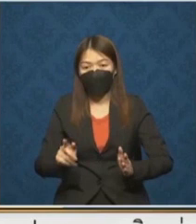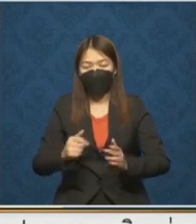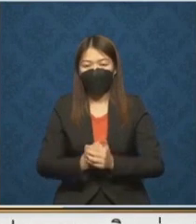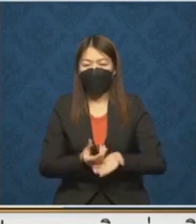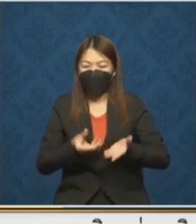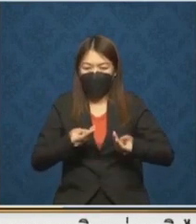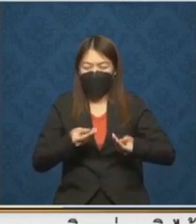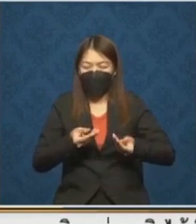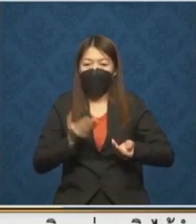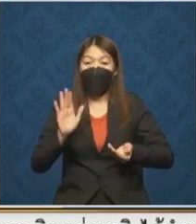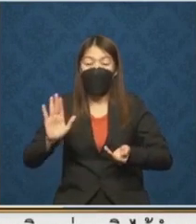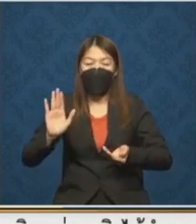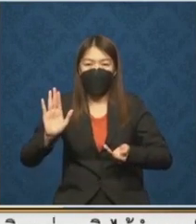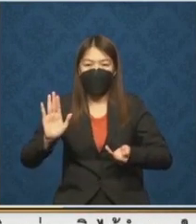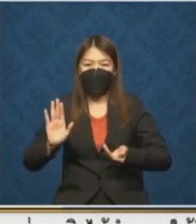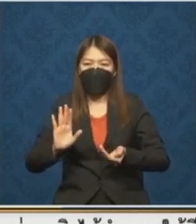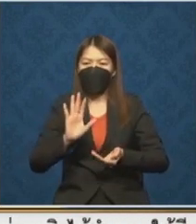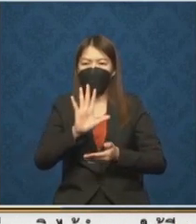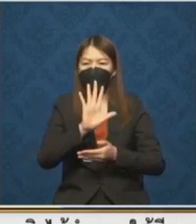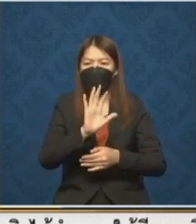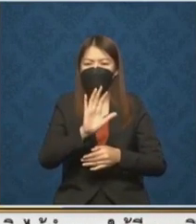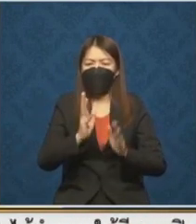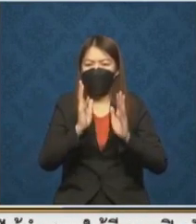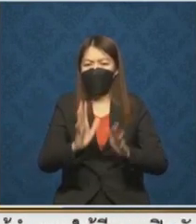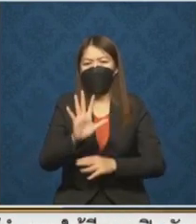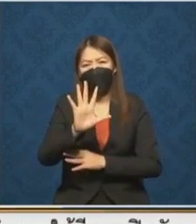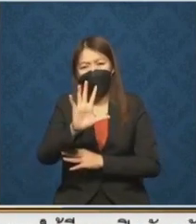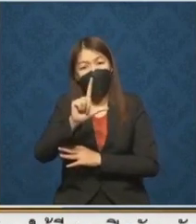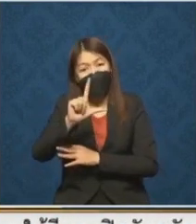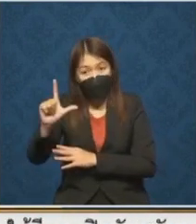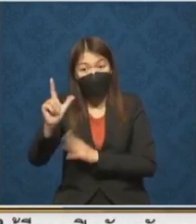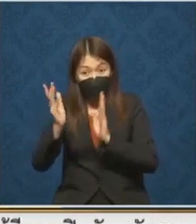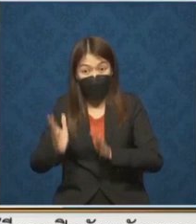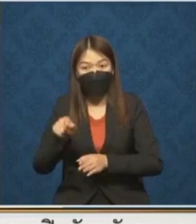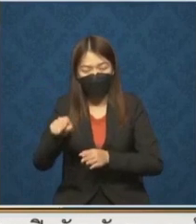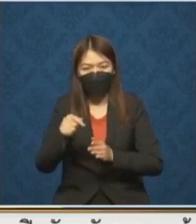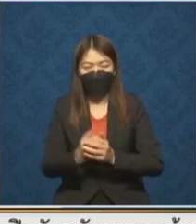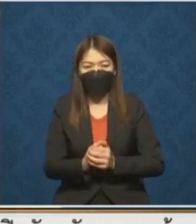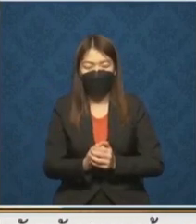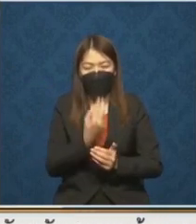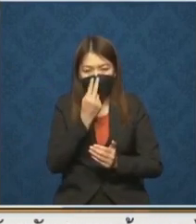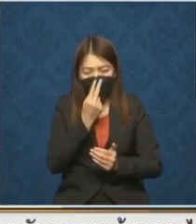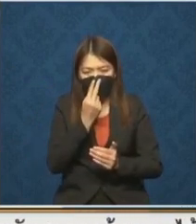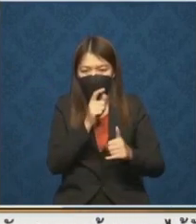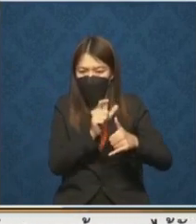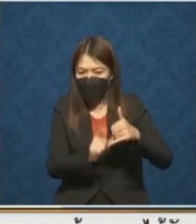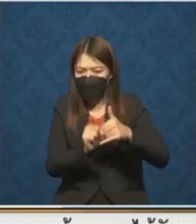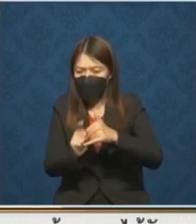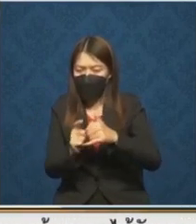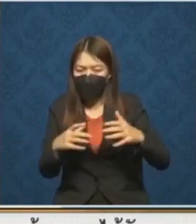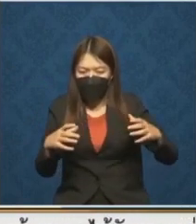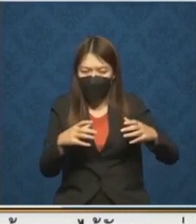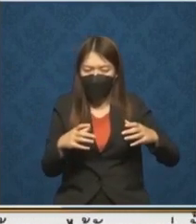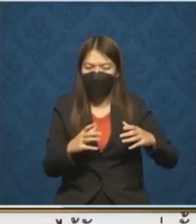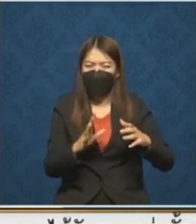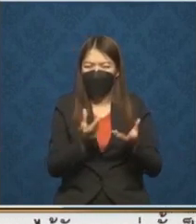ดินได้แค่ไม่เกิน 5 ลานหลายและใจำนวน 5 ลานหายเราจะพบว่ากล่มที่เกิน